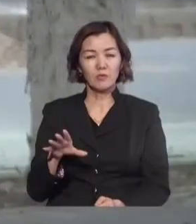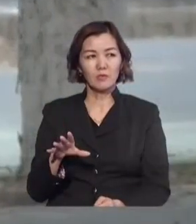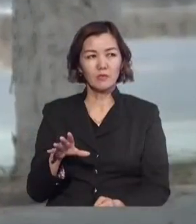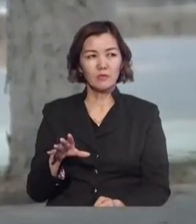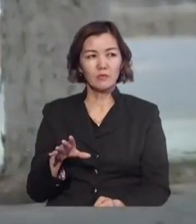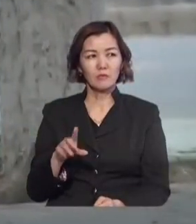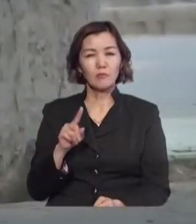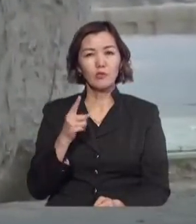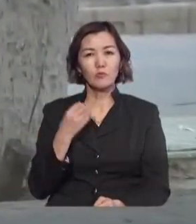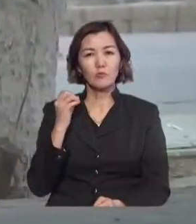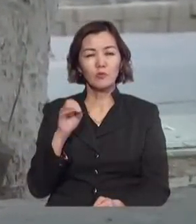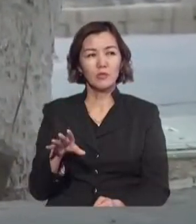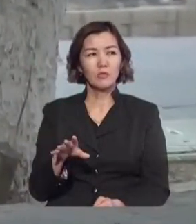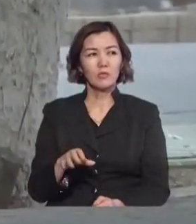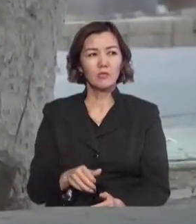Түсінбедім.